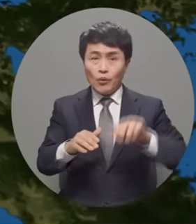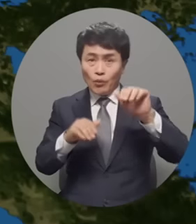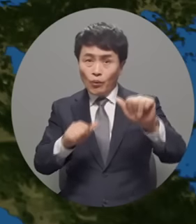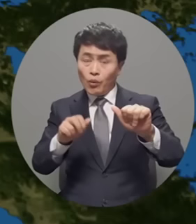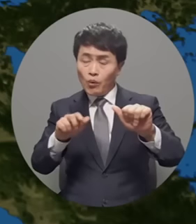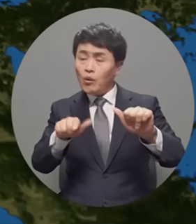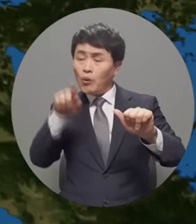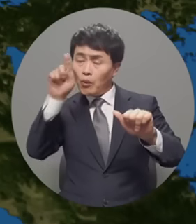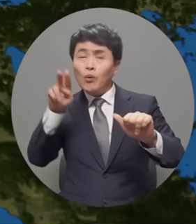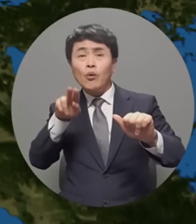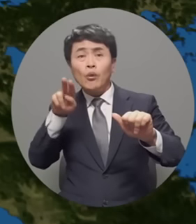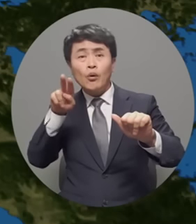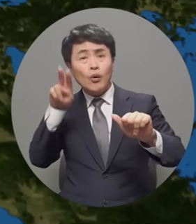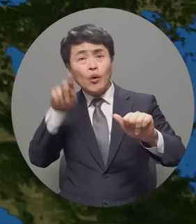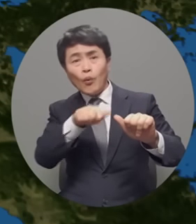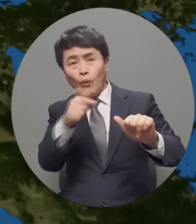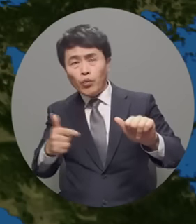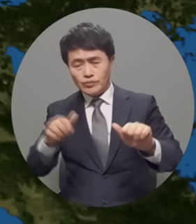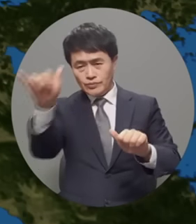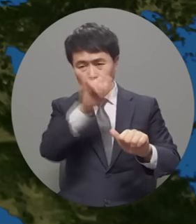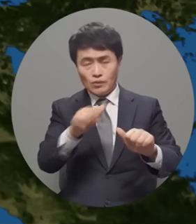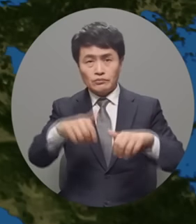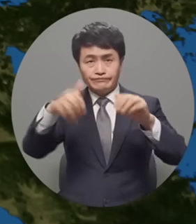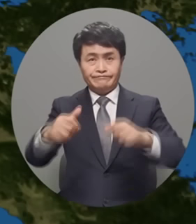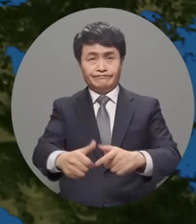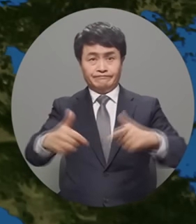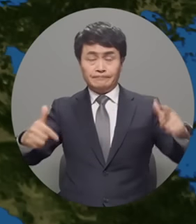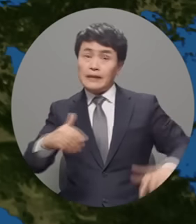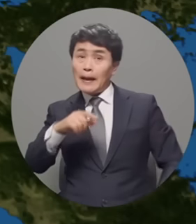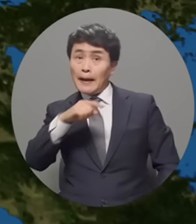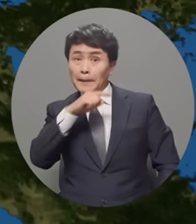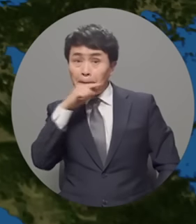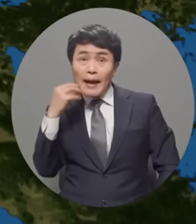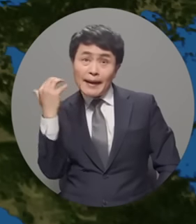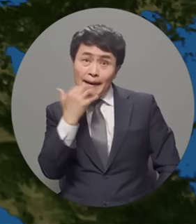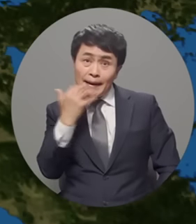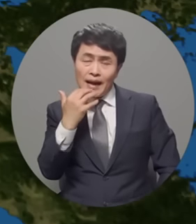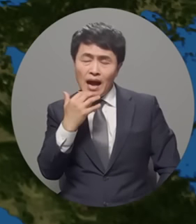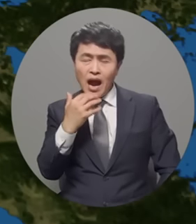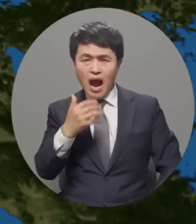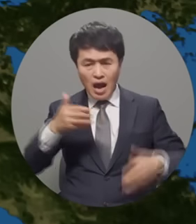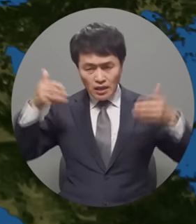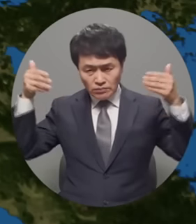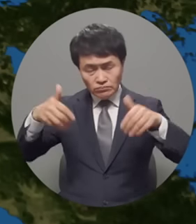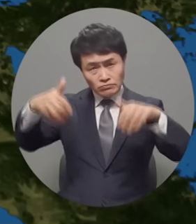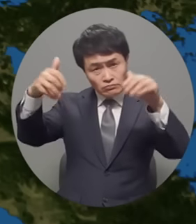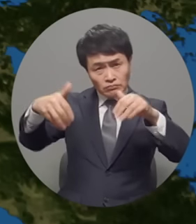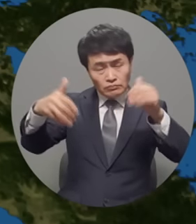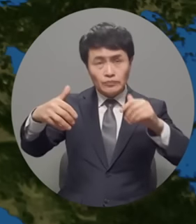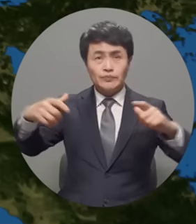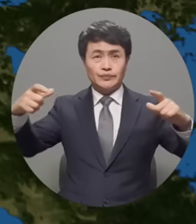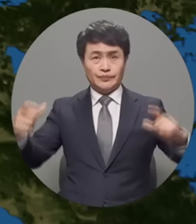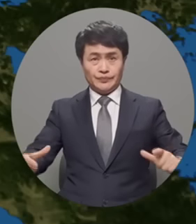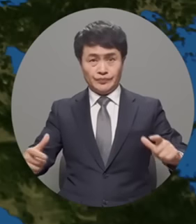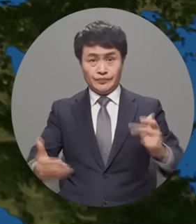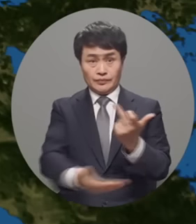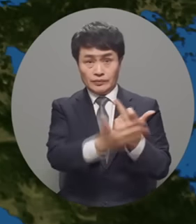오후가 되면 전국으로 비가 확대됩니다. 붉은색으로 나타난 지역은 강한 집중호우가 예상되는 지역입니다.